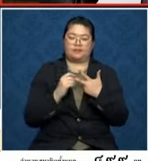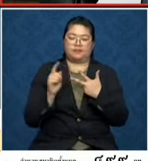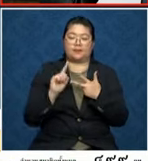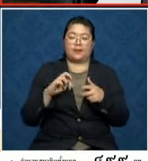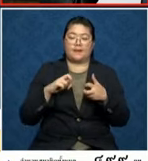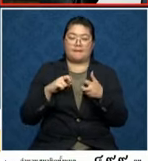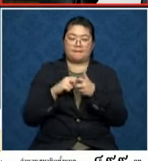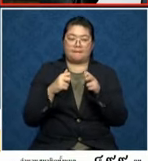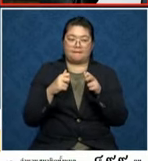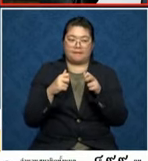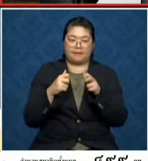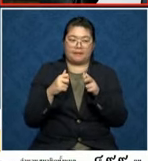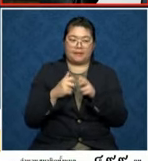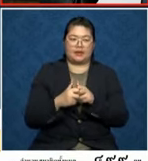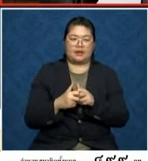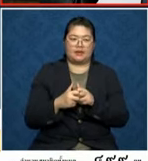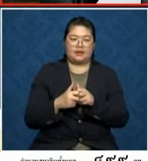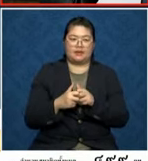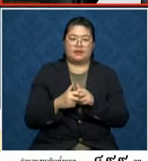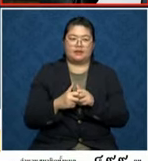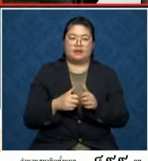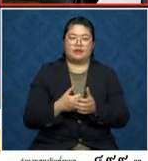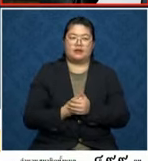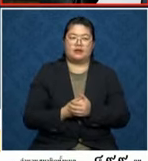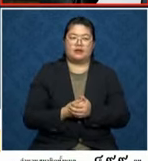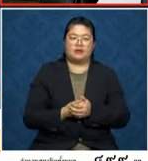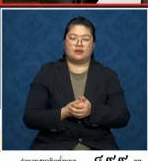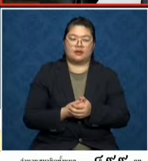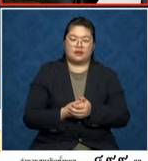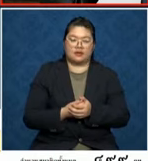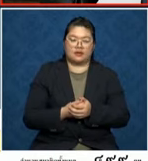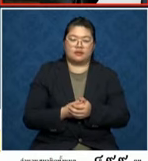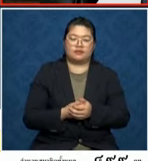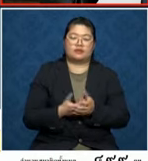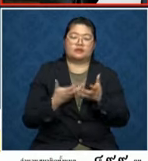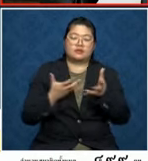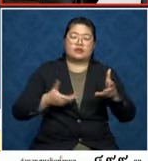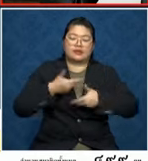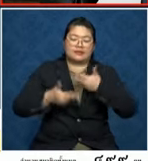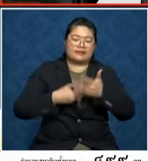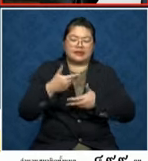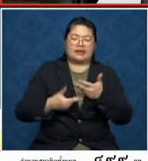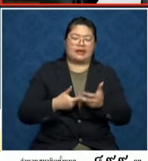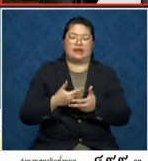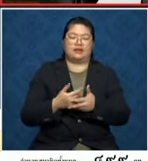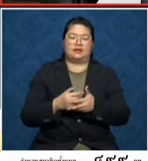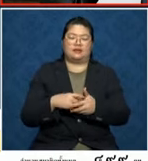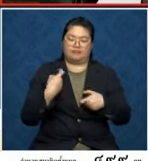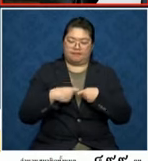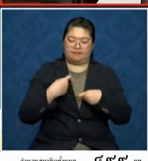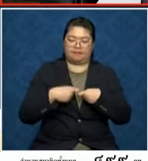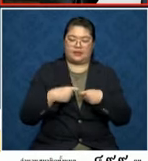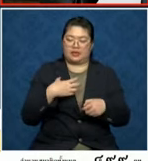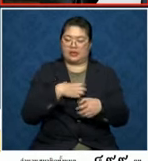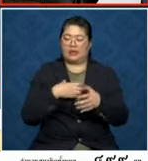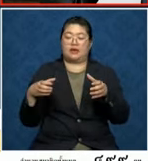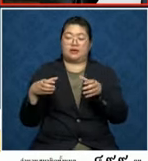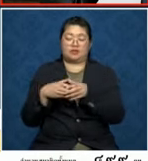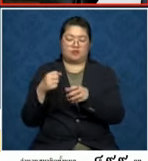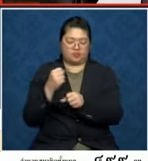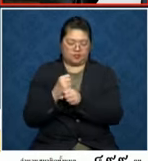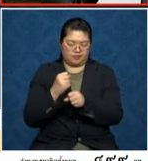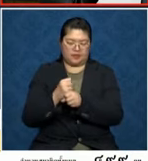ขายรถเช็คในอนาคตเนื่องจากว่าจะทำให้ขายยากขึ้นเพราะความน่าเชื่อถือจะลดลงนะครับก็ขอให้คณะวิสามัญที่จะตั้งขึ้นมานะครับหาม